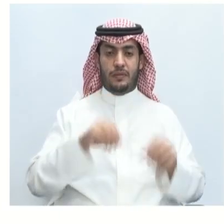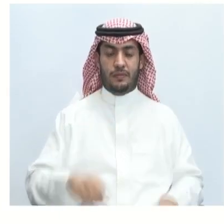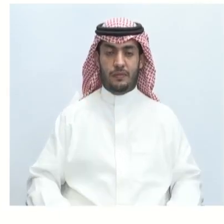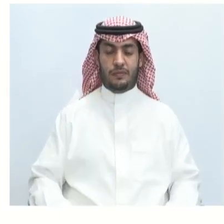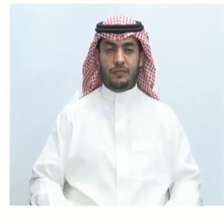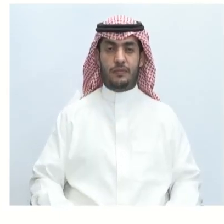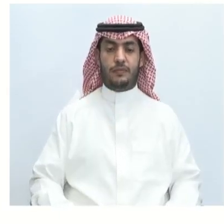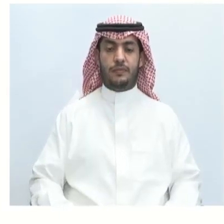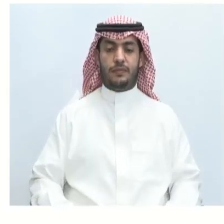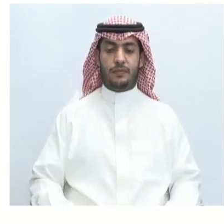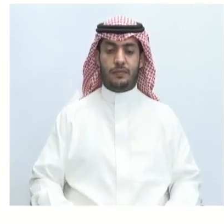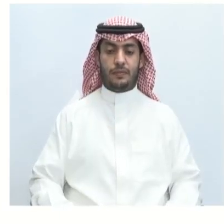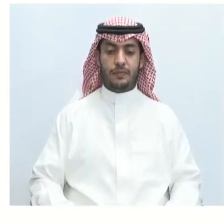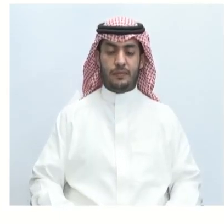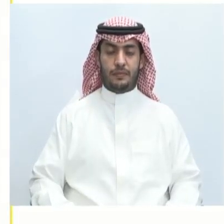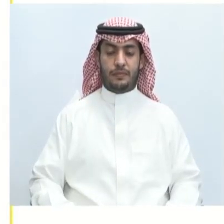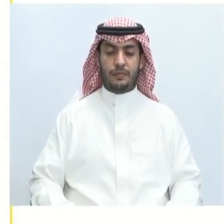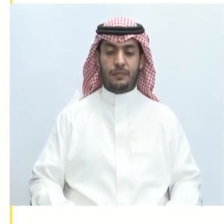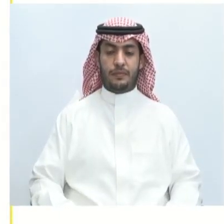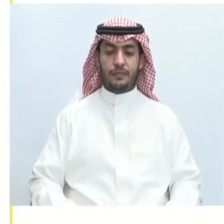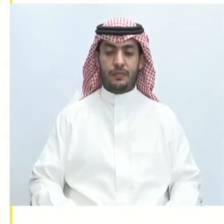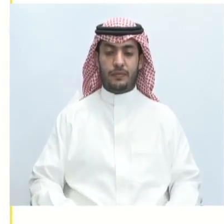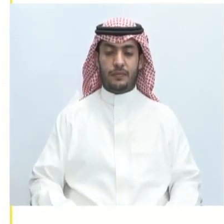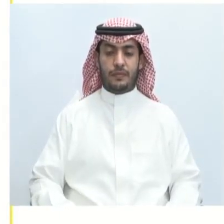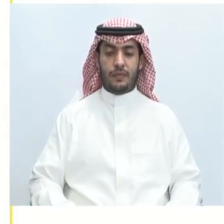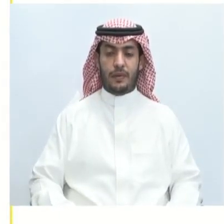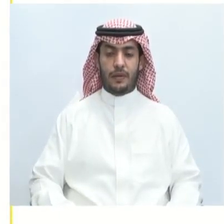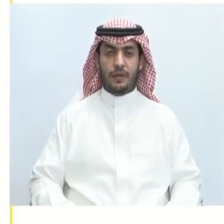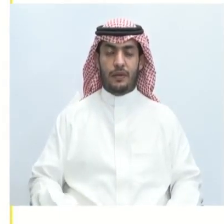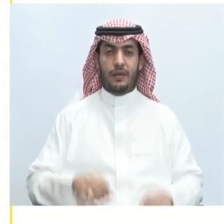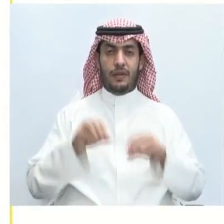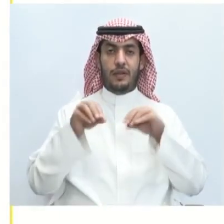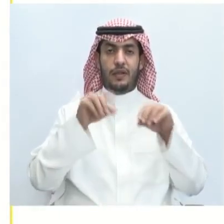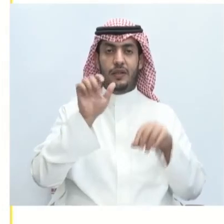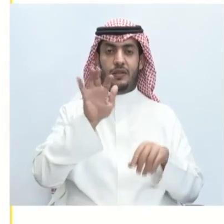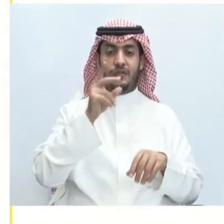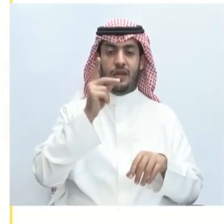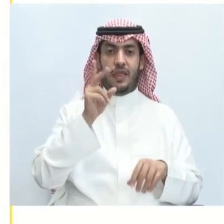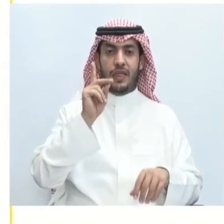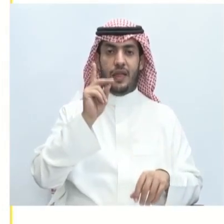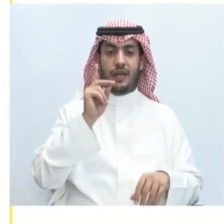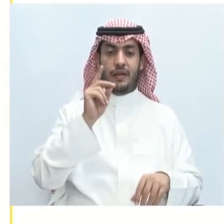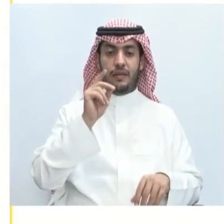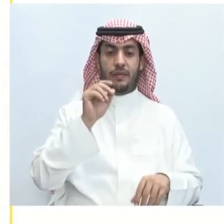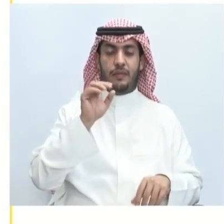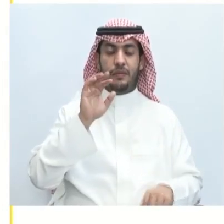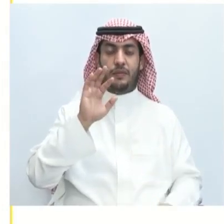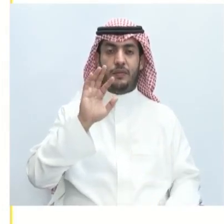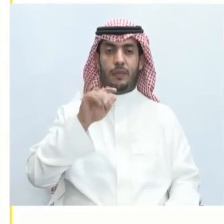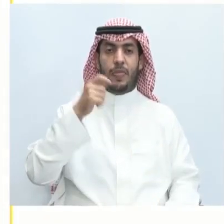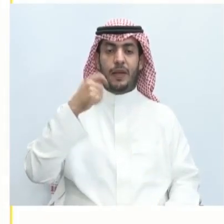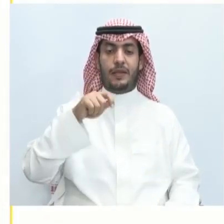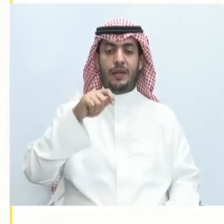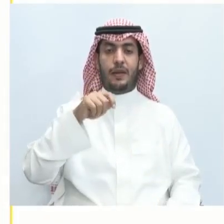ابنائي بناتي استعرضنا هذا النشاط ننتقل الى نشاط اخر وفيه نقول